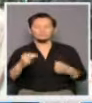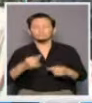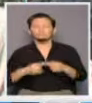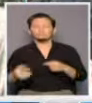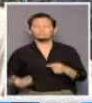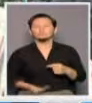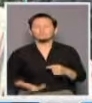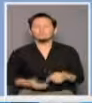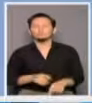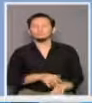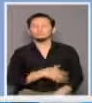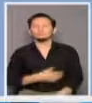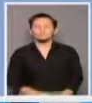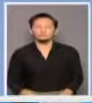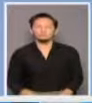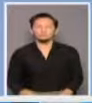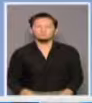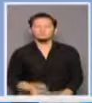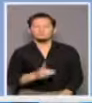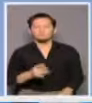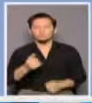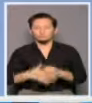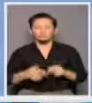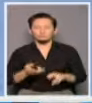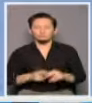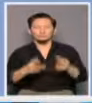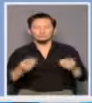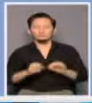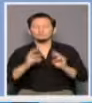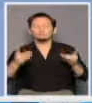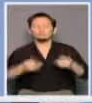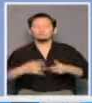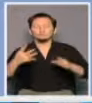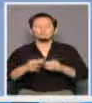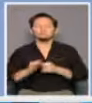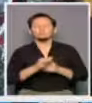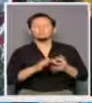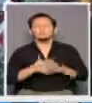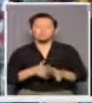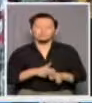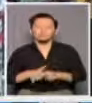долгих лет жизни. Помимо районного центра, в этот день священный праздник отметили во всех сельских